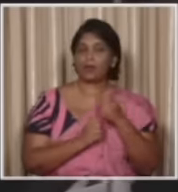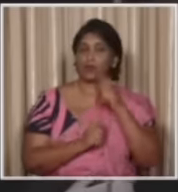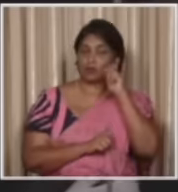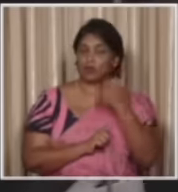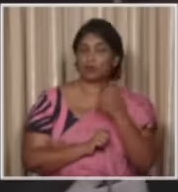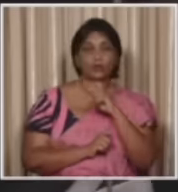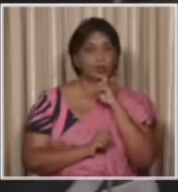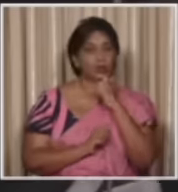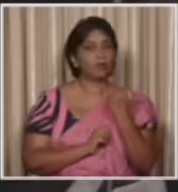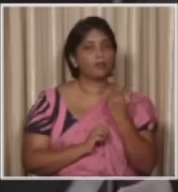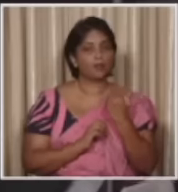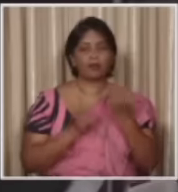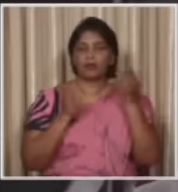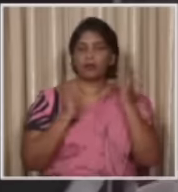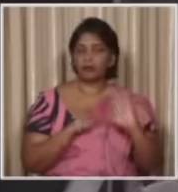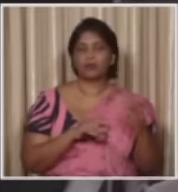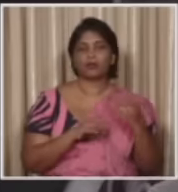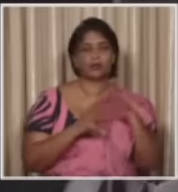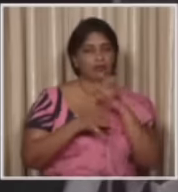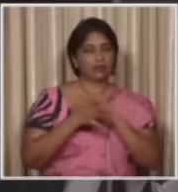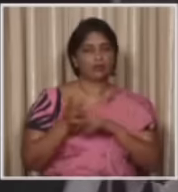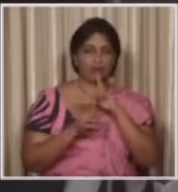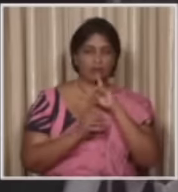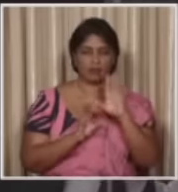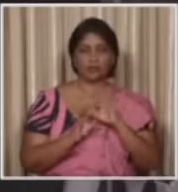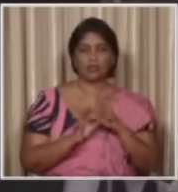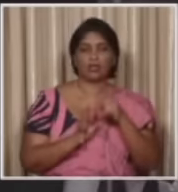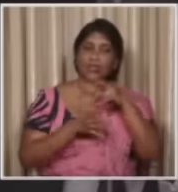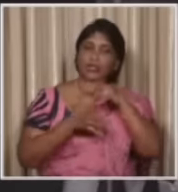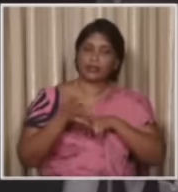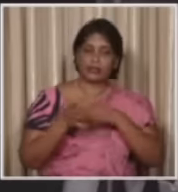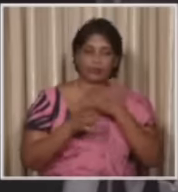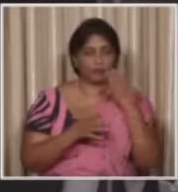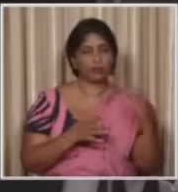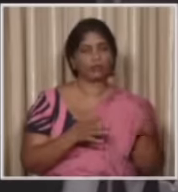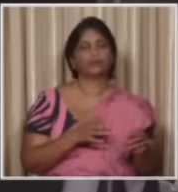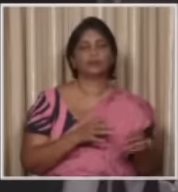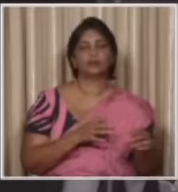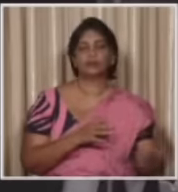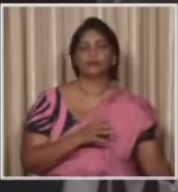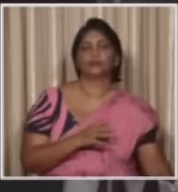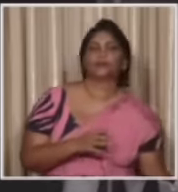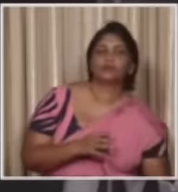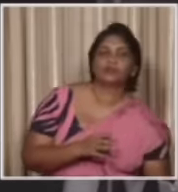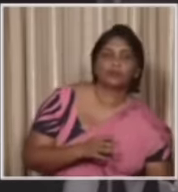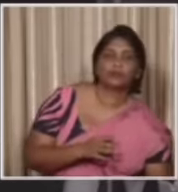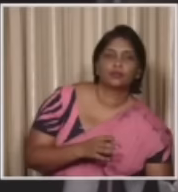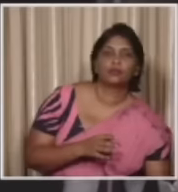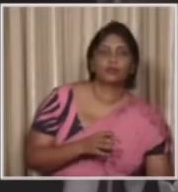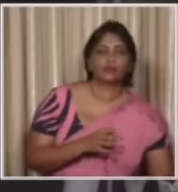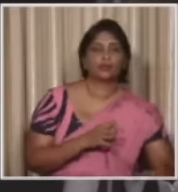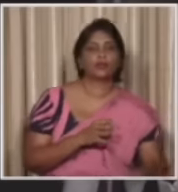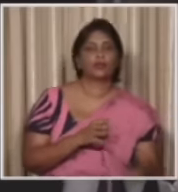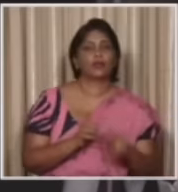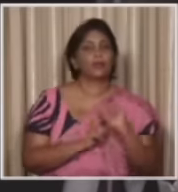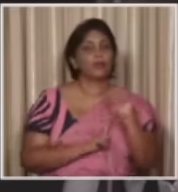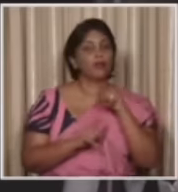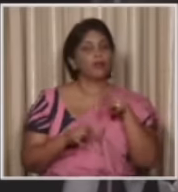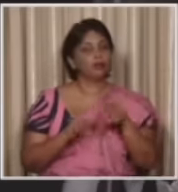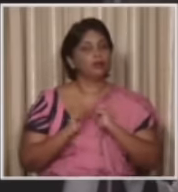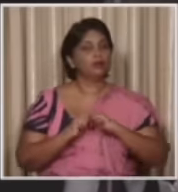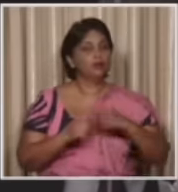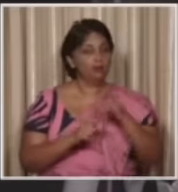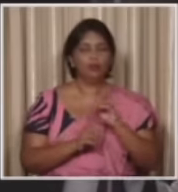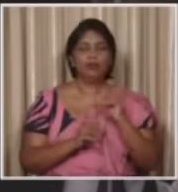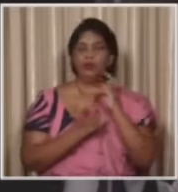ජනතාවගේ අධිකරණ බලය අවසාන වශයෙන් දිග වැඩිහිඳ කියාගෙන නැහැ ඕන කෙනෙකුට කියවා ගන්න පුළුවන් පාර්ලිමේන්තුව විසින් ක්‍රියාත්මක කළ යුත්තේ